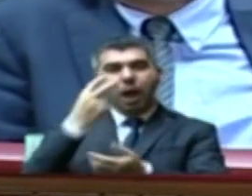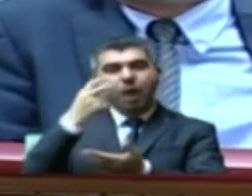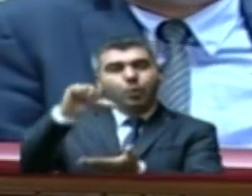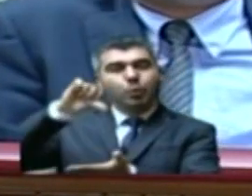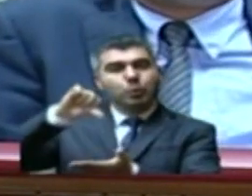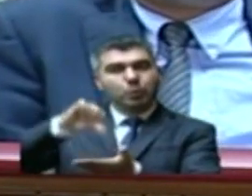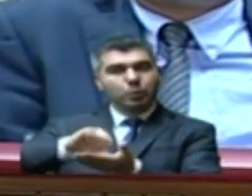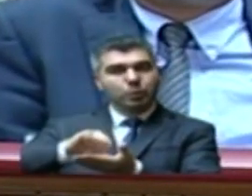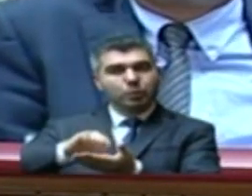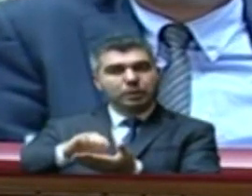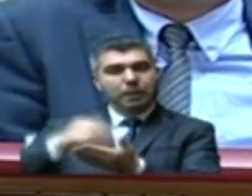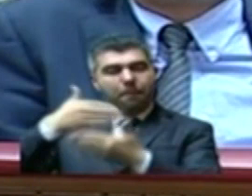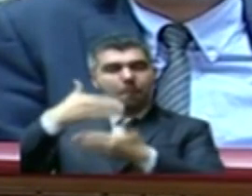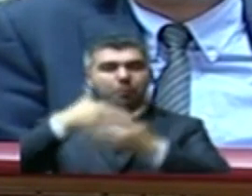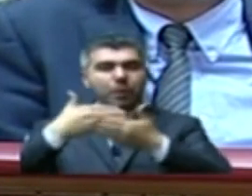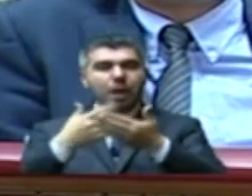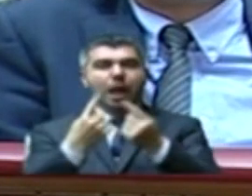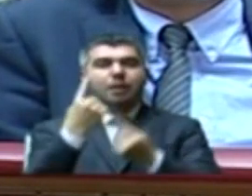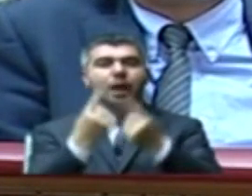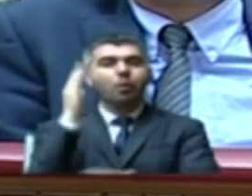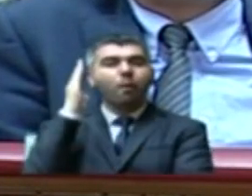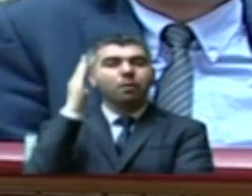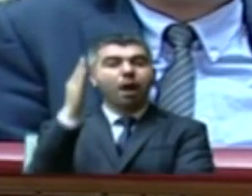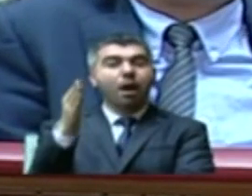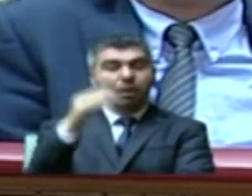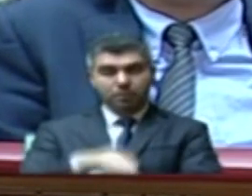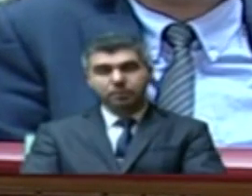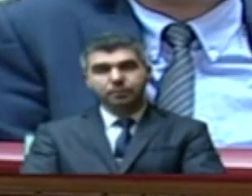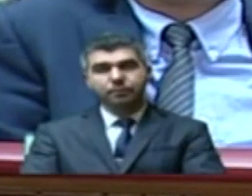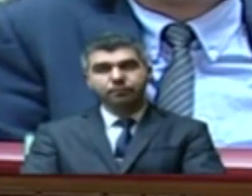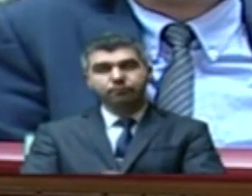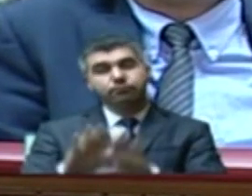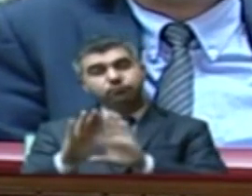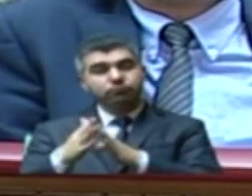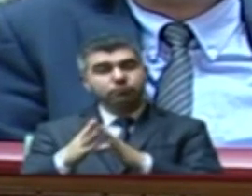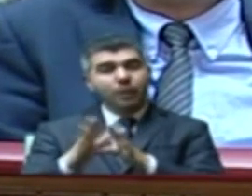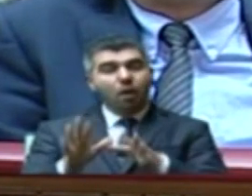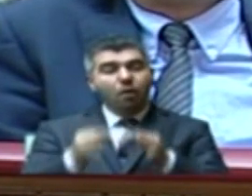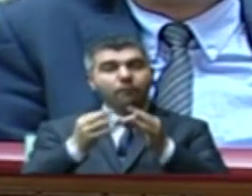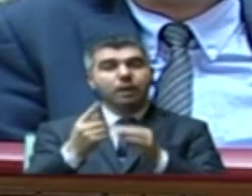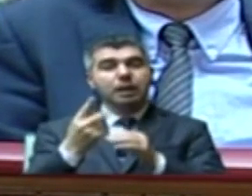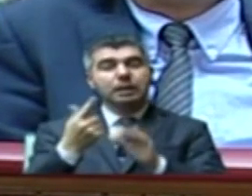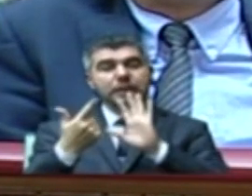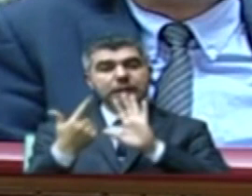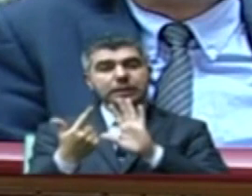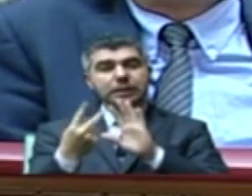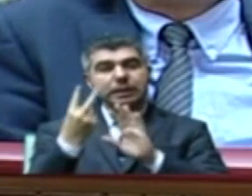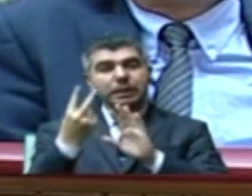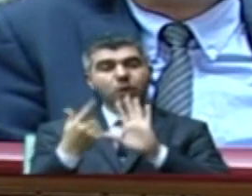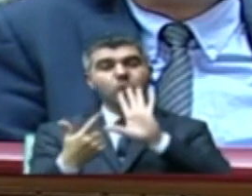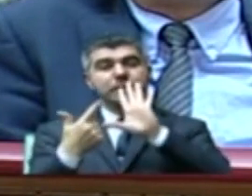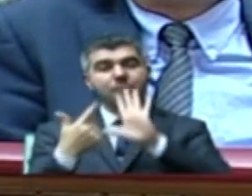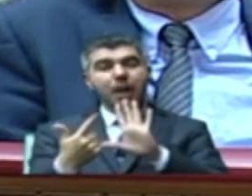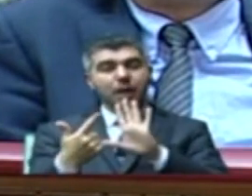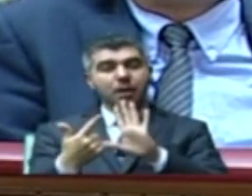والمقامة على مساحة تقدر ب 11 هكتار وتقريبا قدرتها الإنتاجية هي 72 ميجا